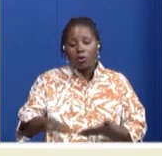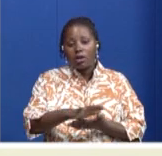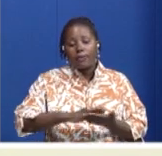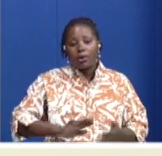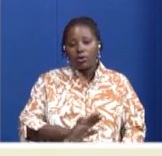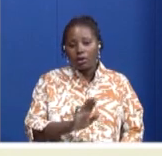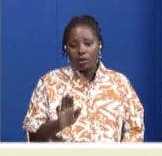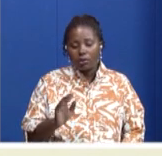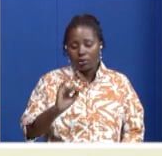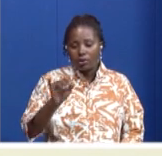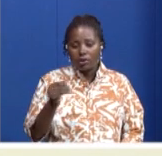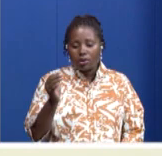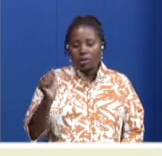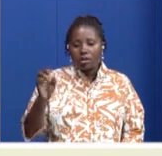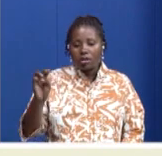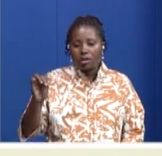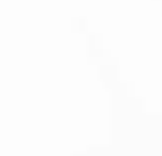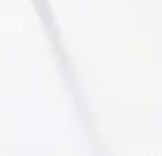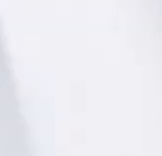mao jim